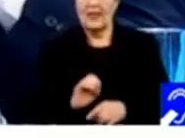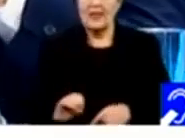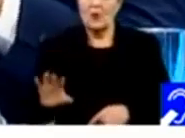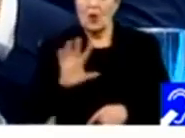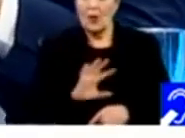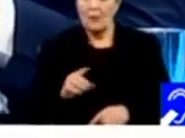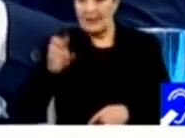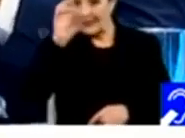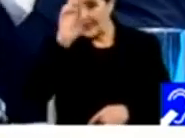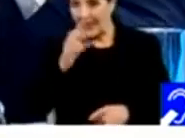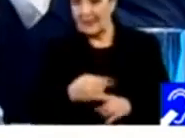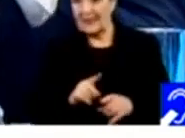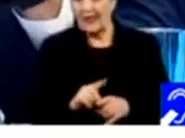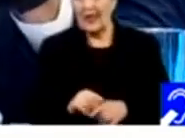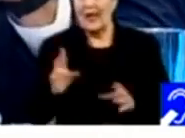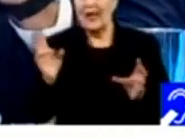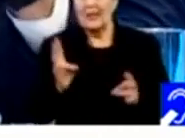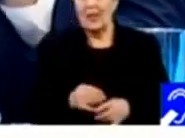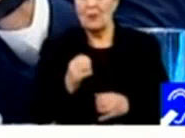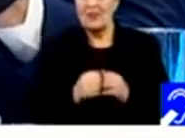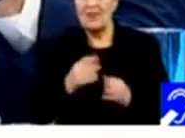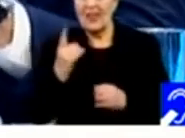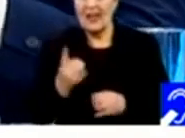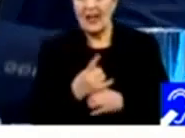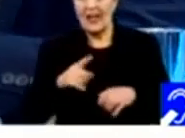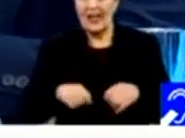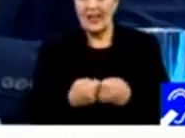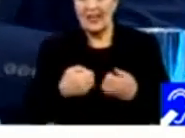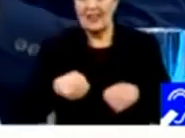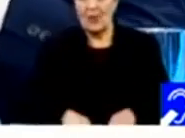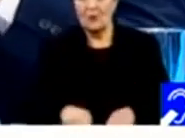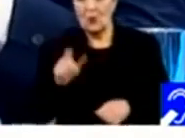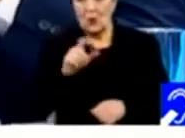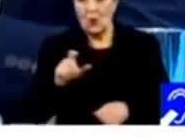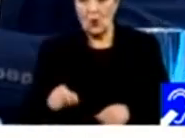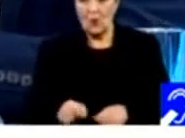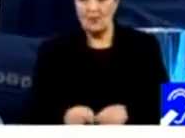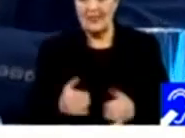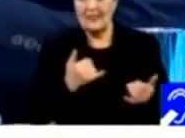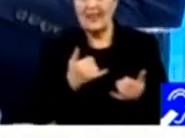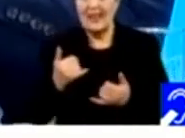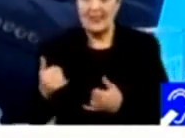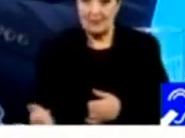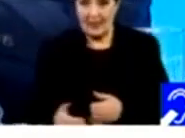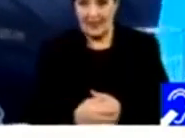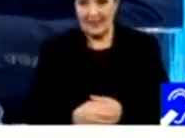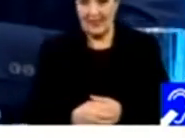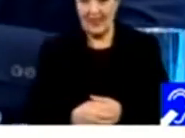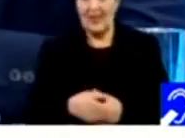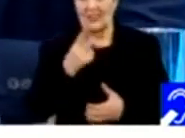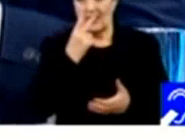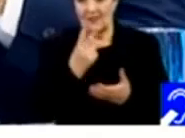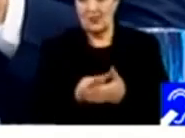a unui stat care trebuie obligat de fiecare dată când încalcă drepturile omului să le respecte. Și ați văzut